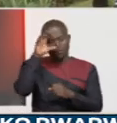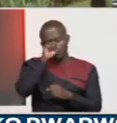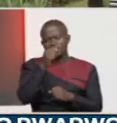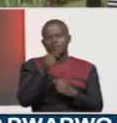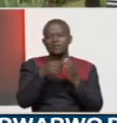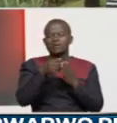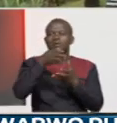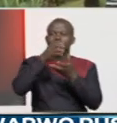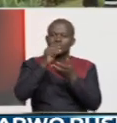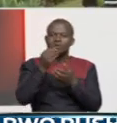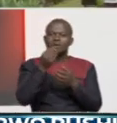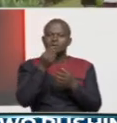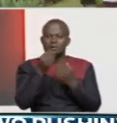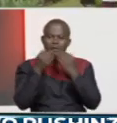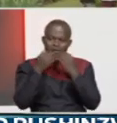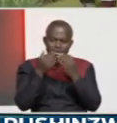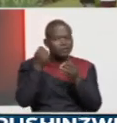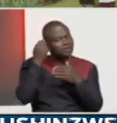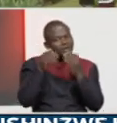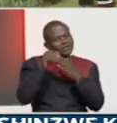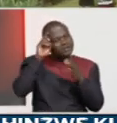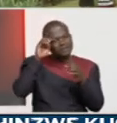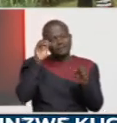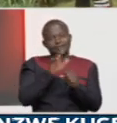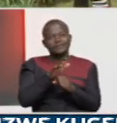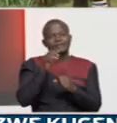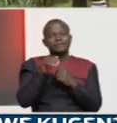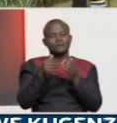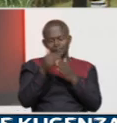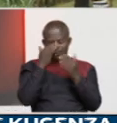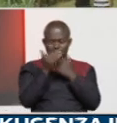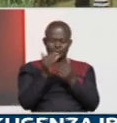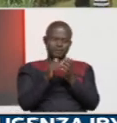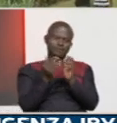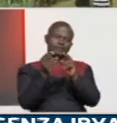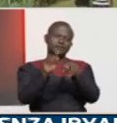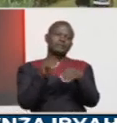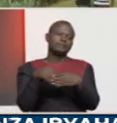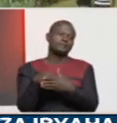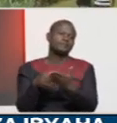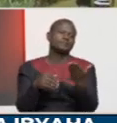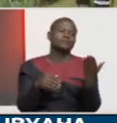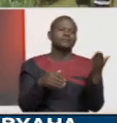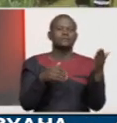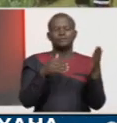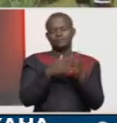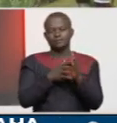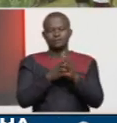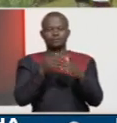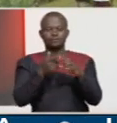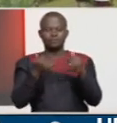kintu cyo gushyira mu gifu. Urumva ko waratekerezaga cyane ukumva ko kubyuka mu gitondo cyose uri muri sport bacikaga intege ariko nk'ubu